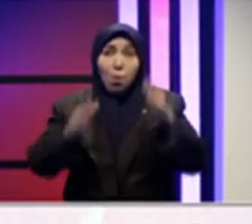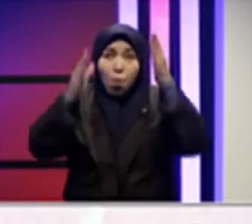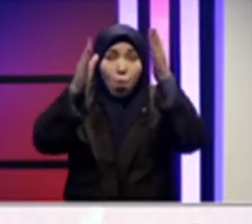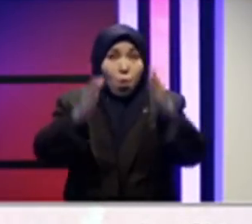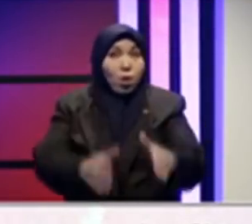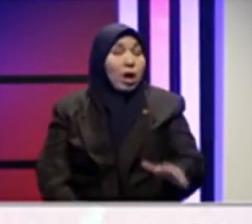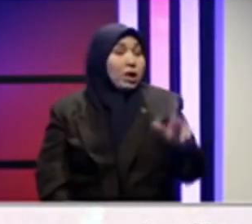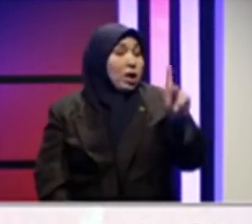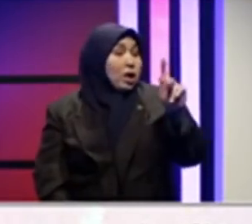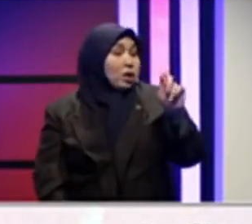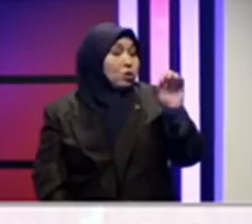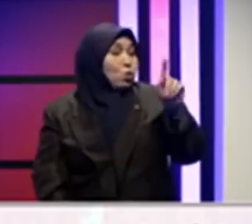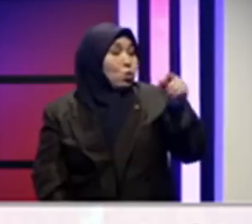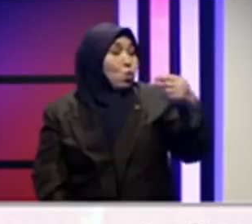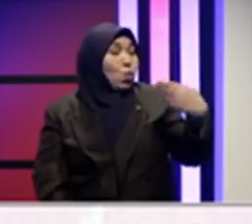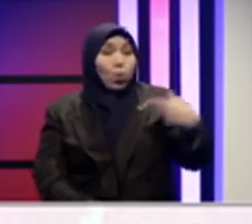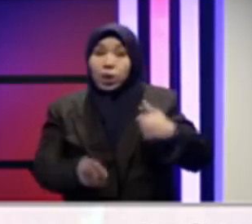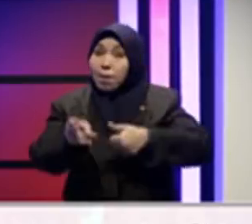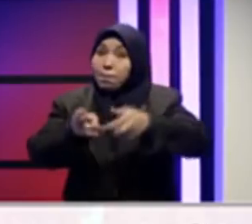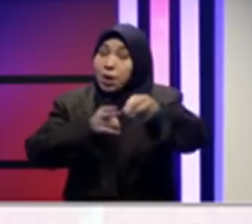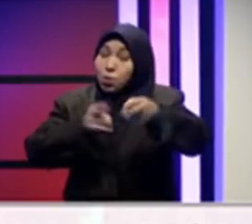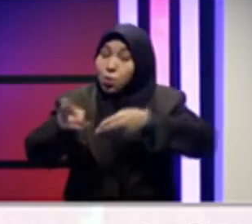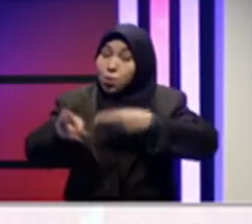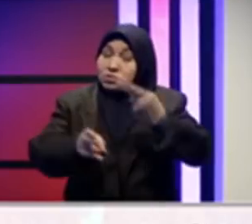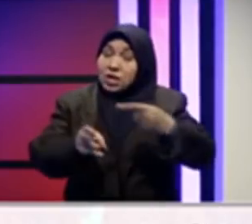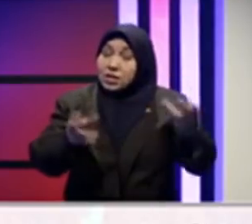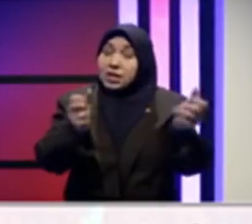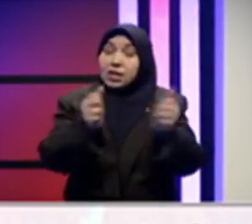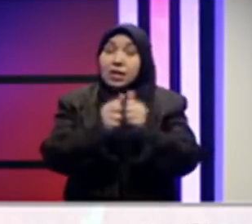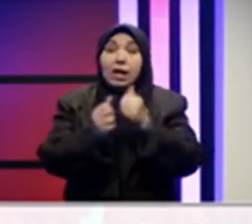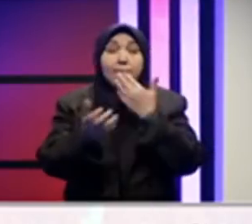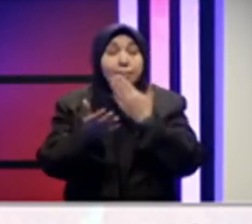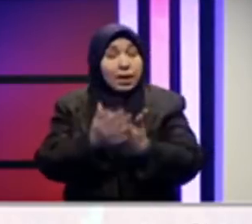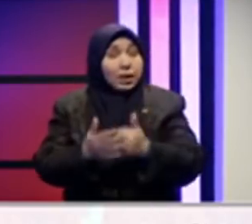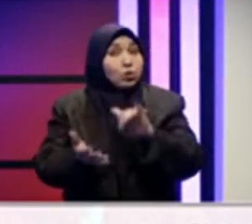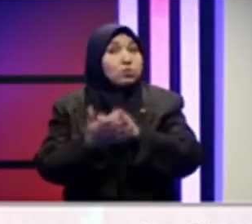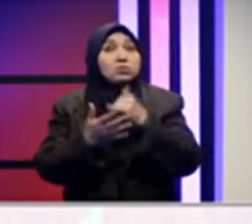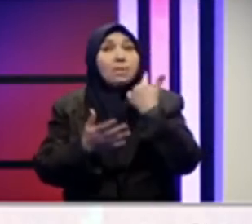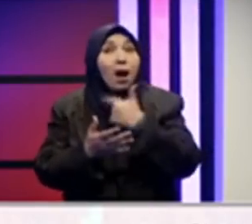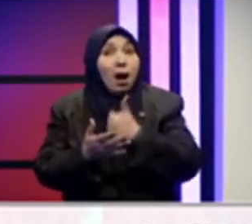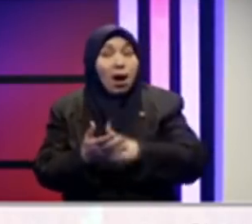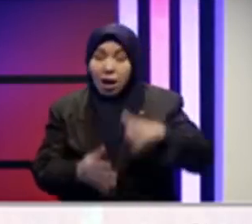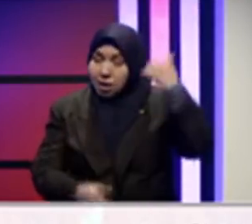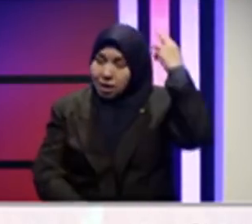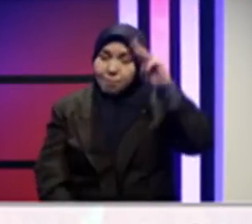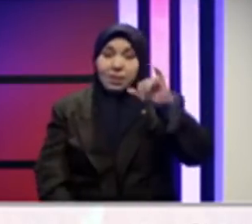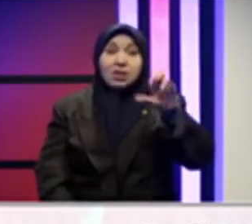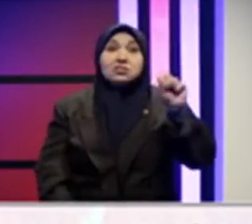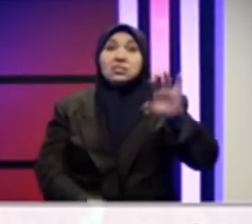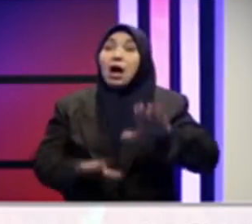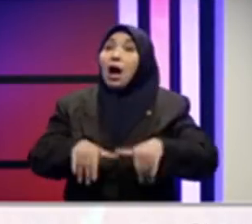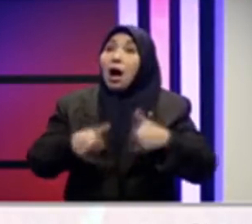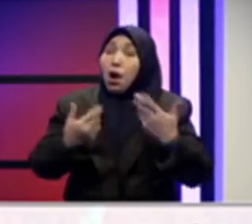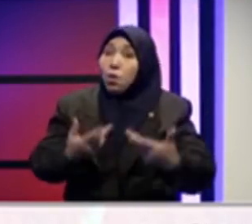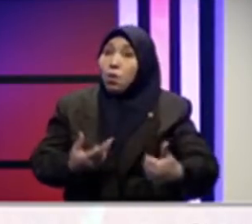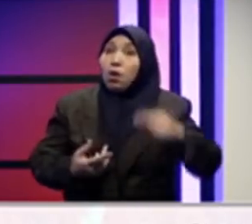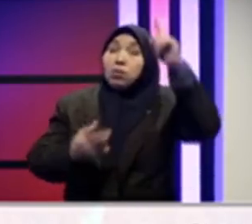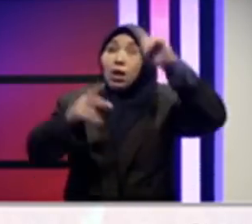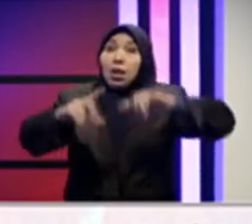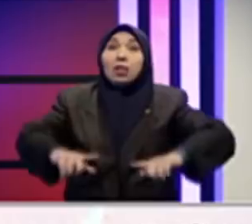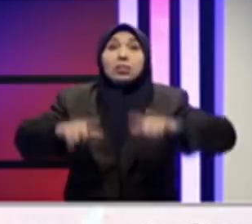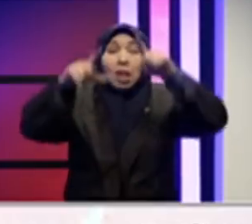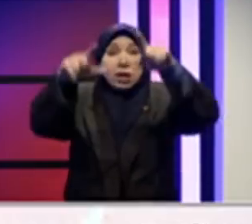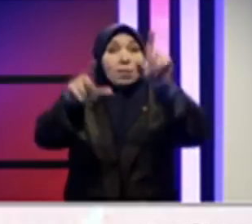yang menguruskan harta dengan baik, iaitu Nabi Isa alaihissalam, dan bagaimana kedudukan beliau di sisi Allah dan